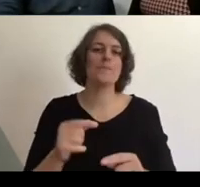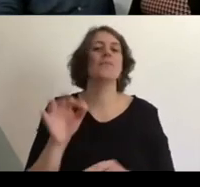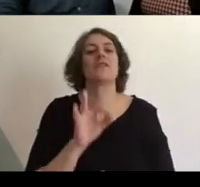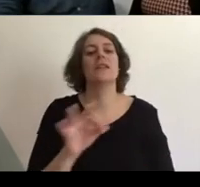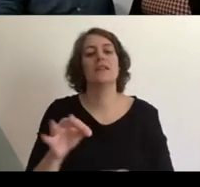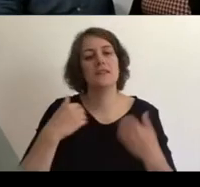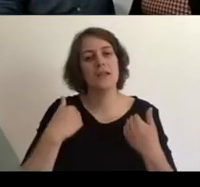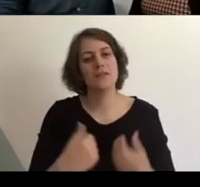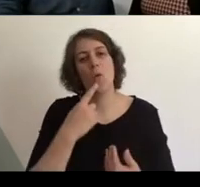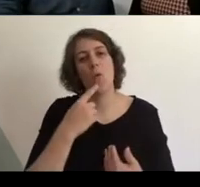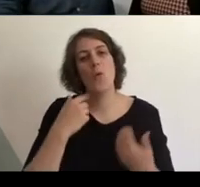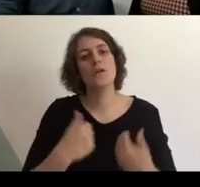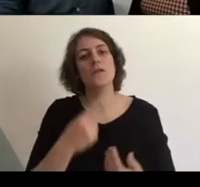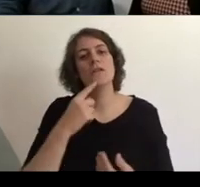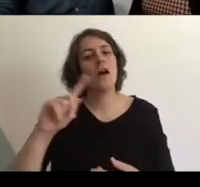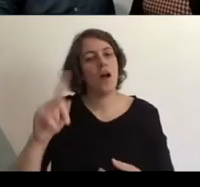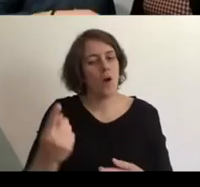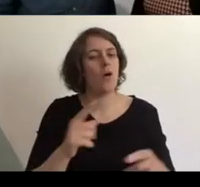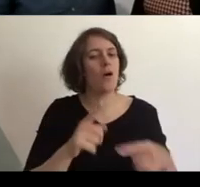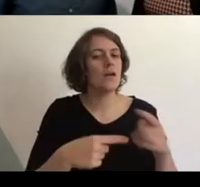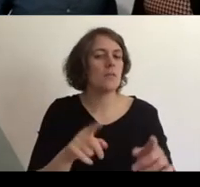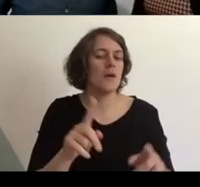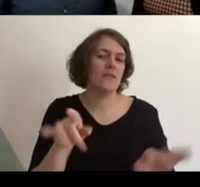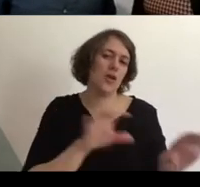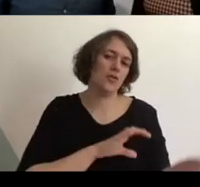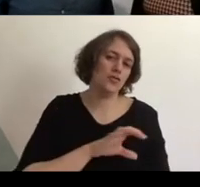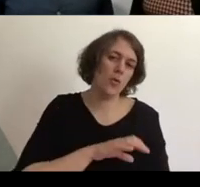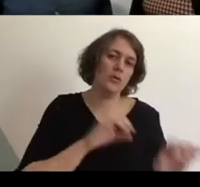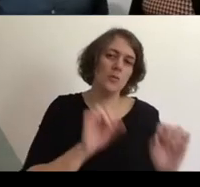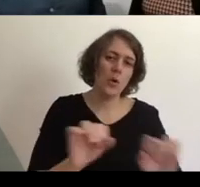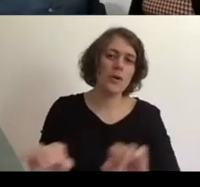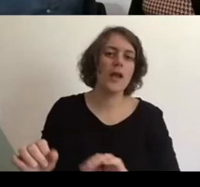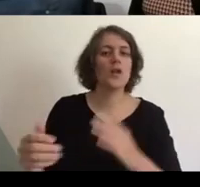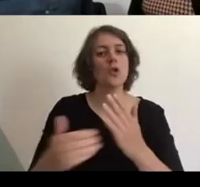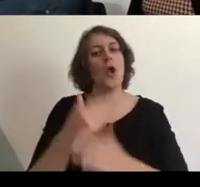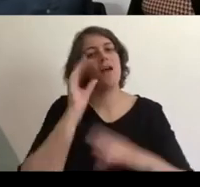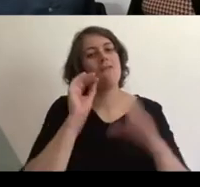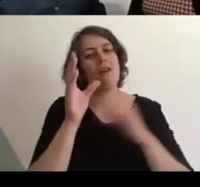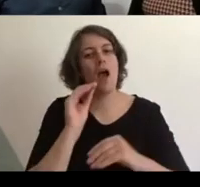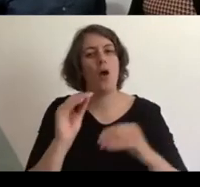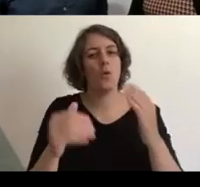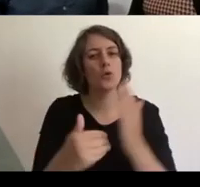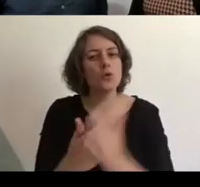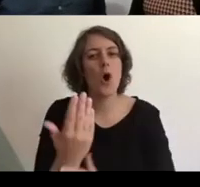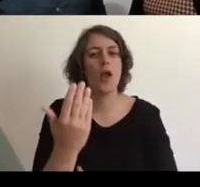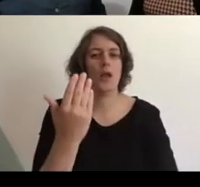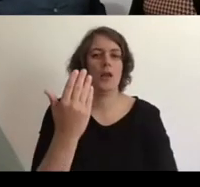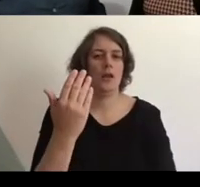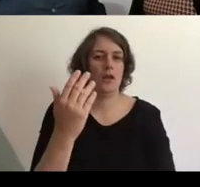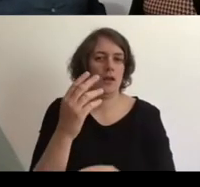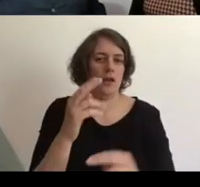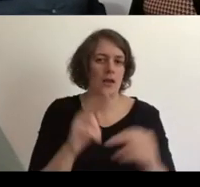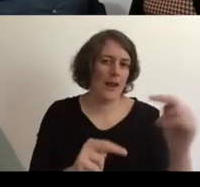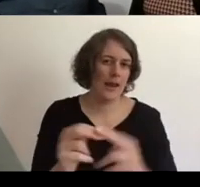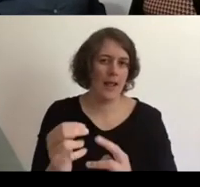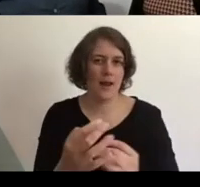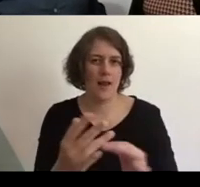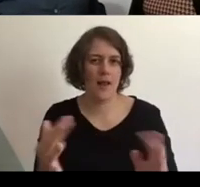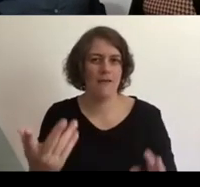man neue Erfahrungen machen kann und neue Einsichten bekommt und vielleicht Dinge, die man vorher schon so festgesetzt